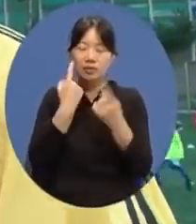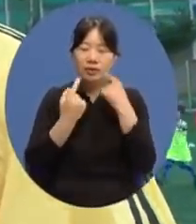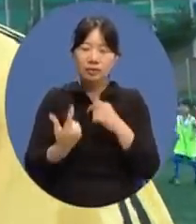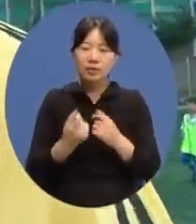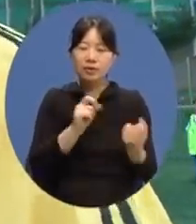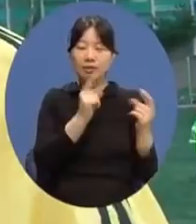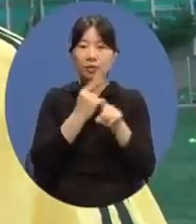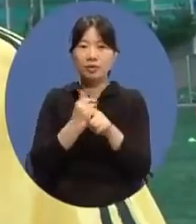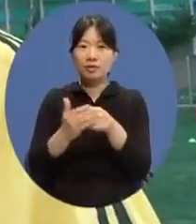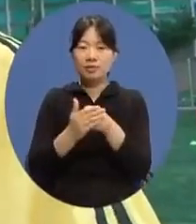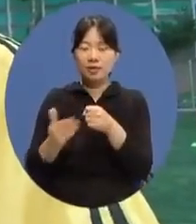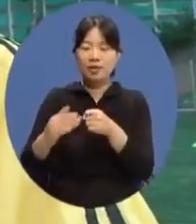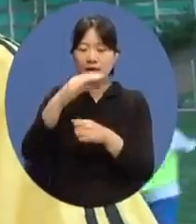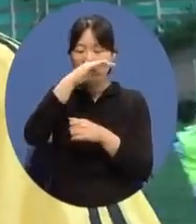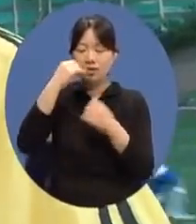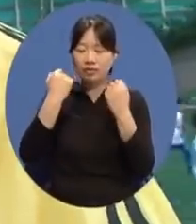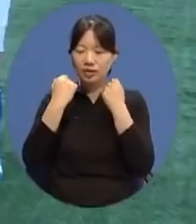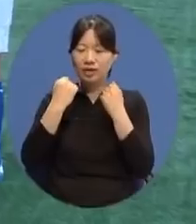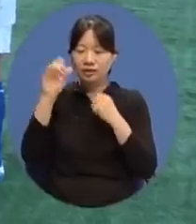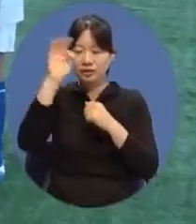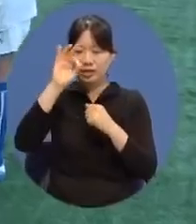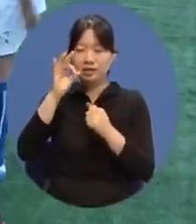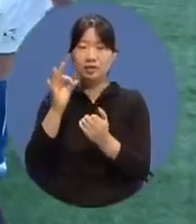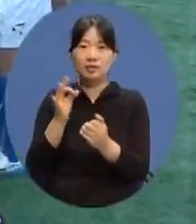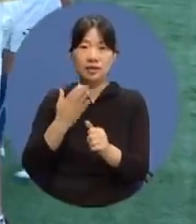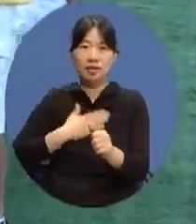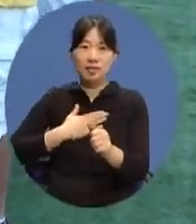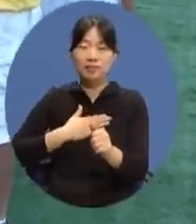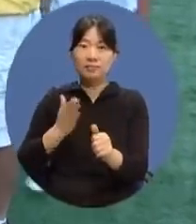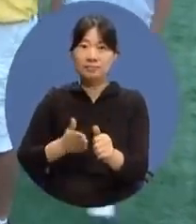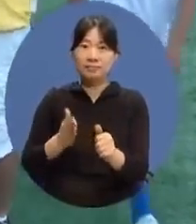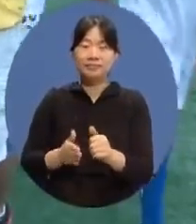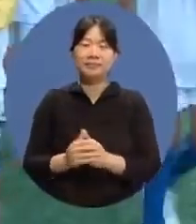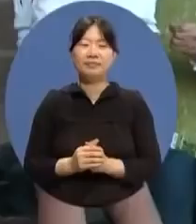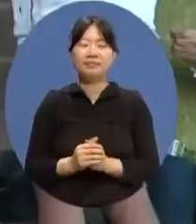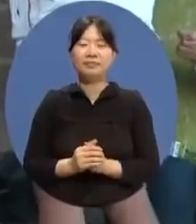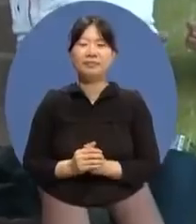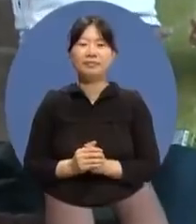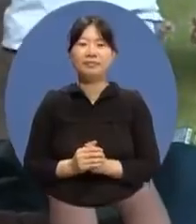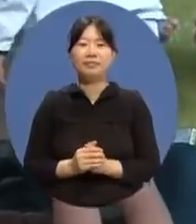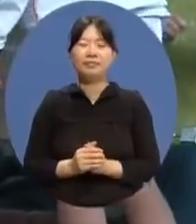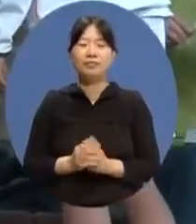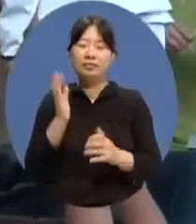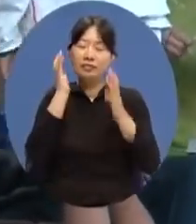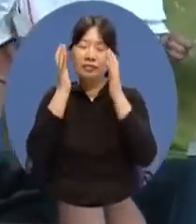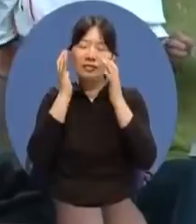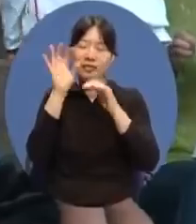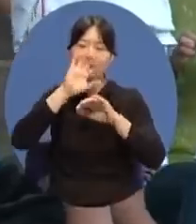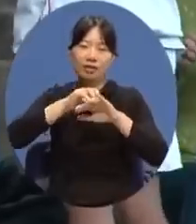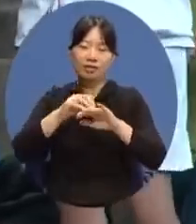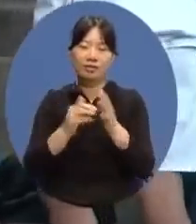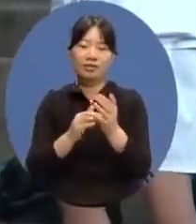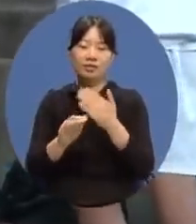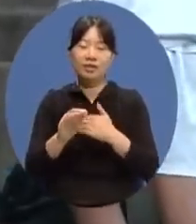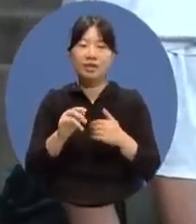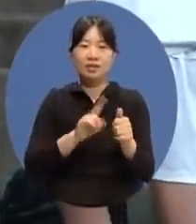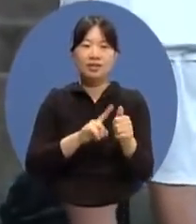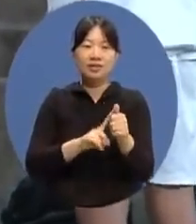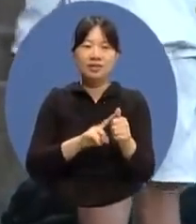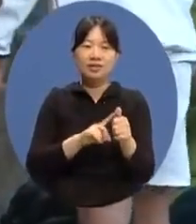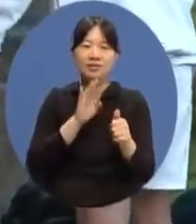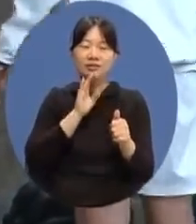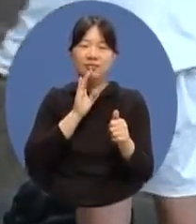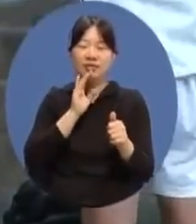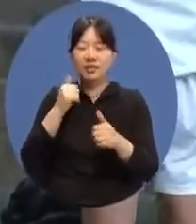회복해서 정상 컨디션 찾을 수 있도록. 네. 고맙습니다. 훈련이 끝나고 상준이는